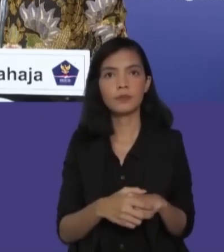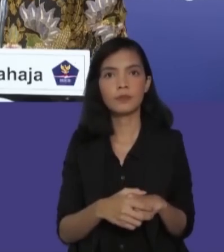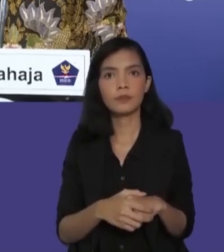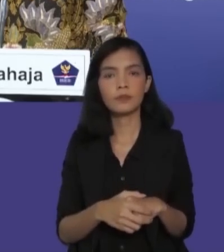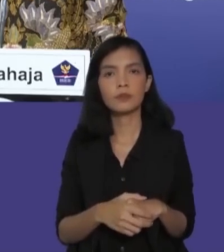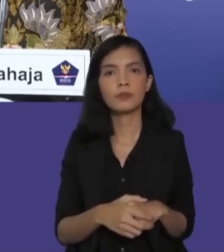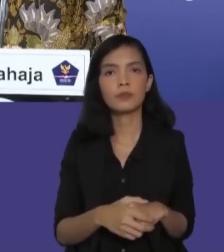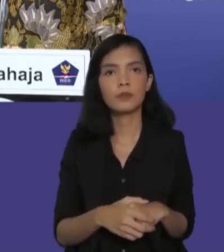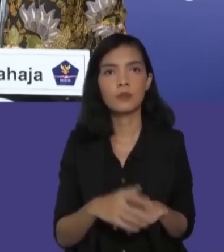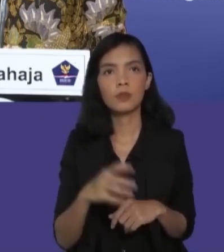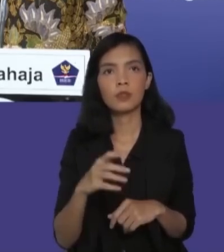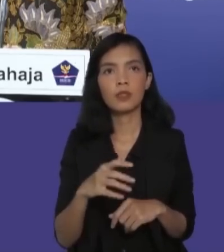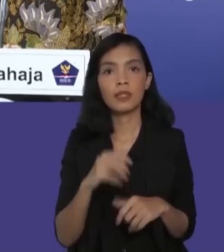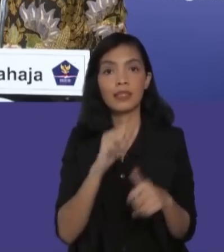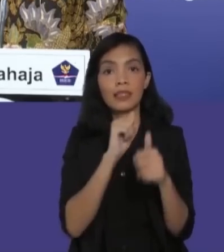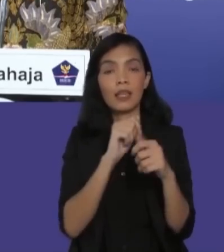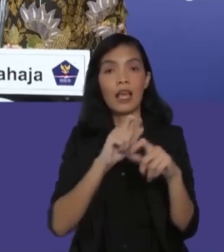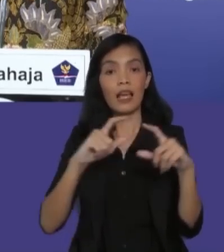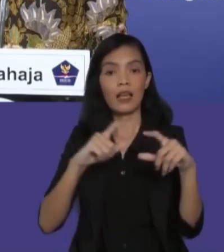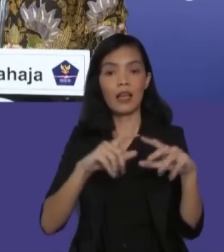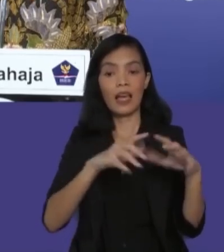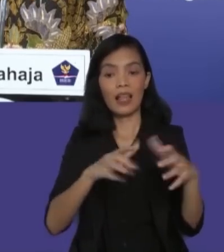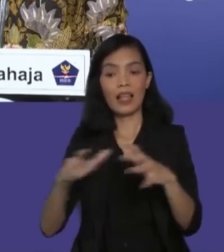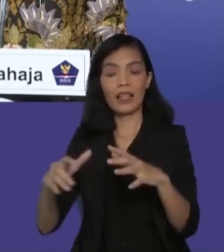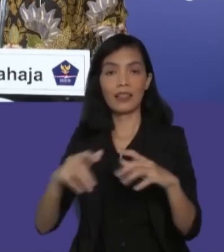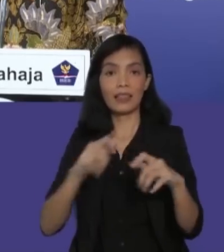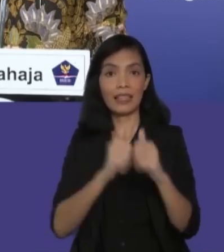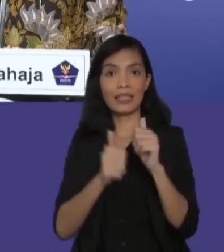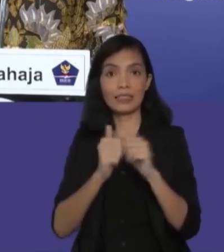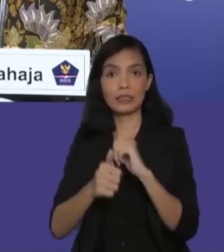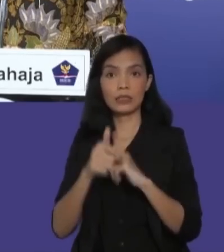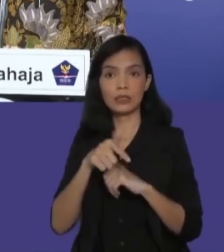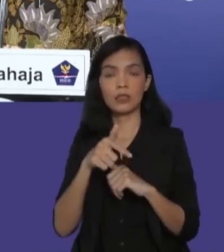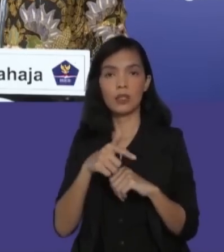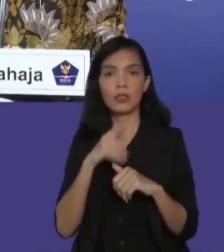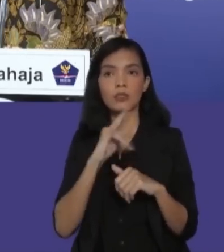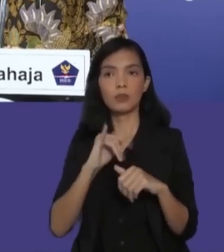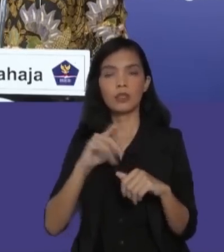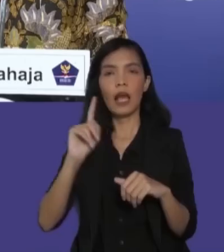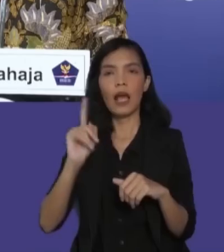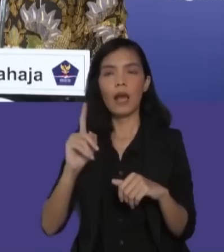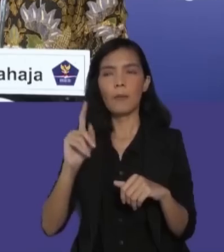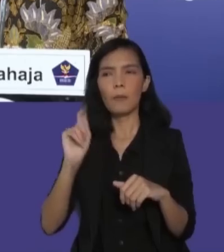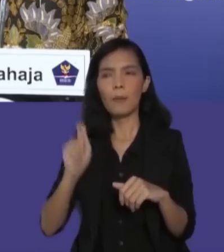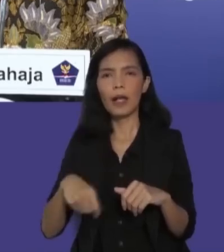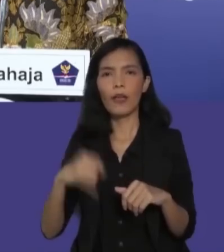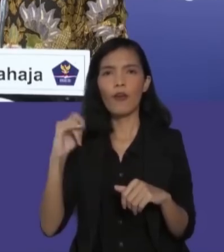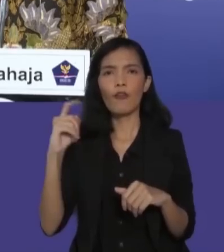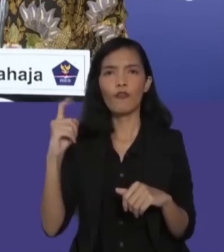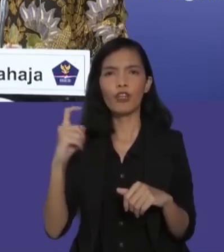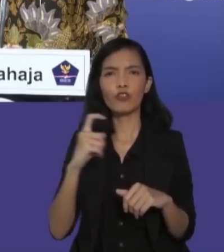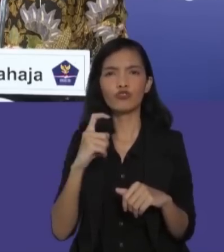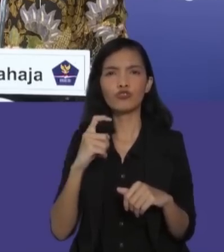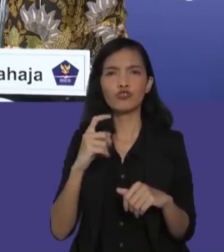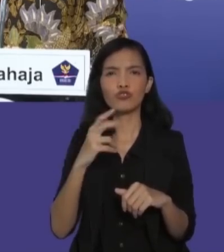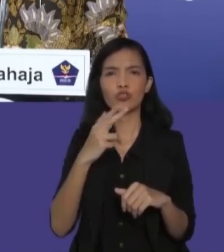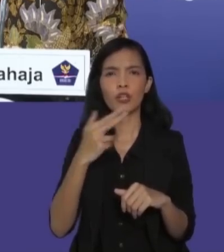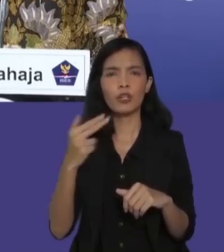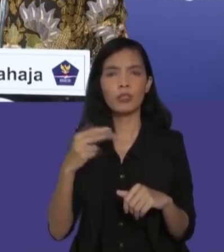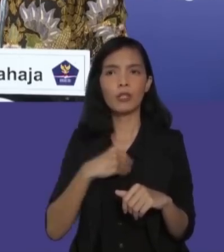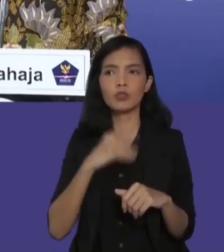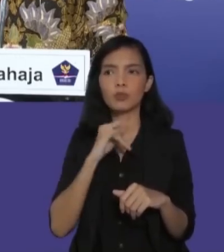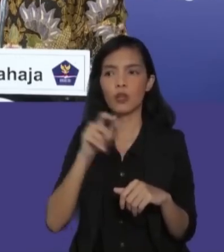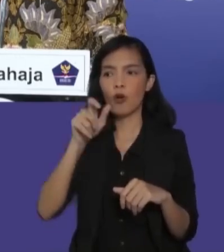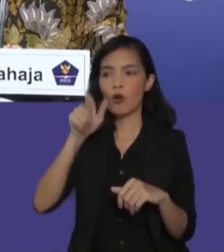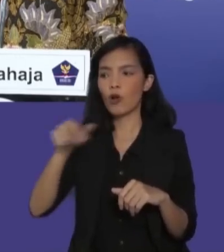sudah menggunakan virus Indonesia atau yang kita sebut sebagai local transmission virus.